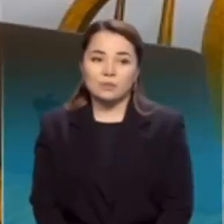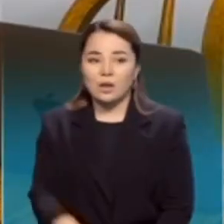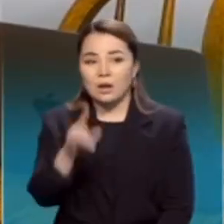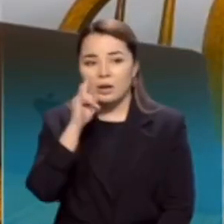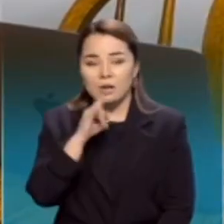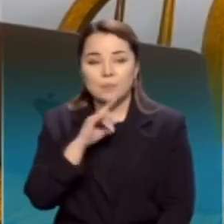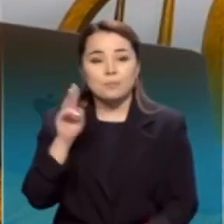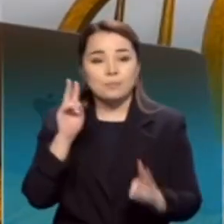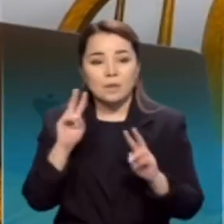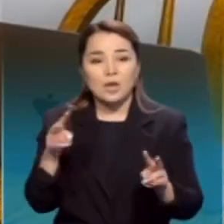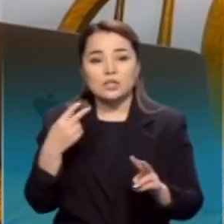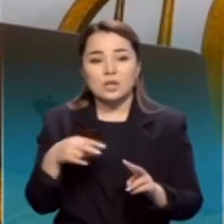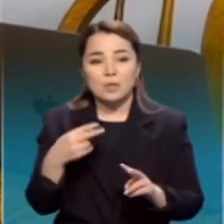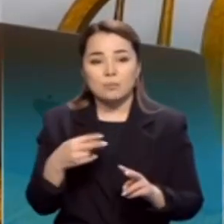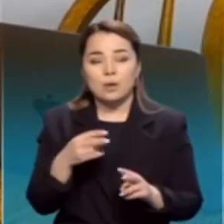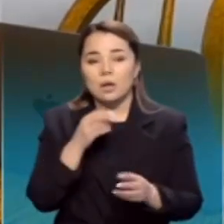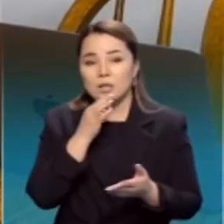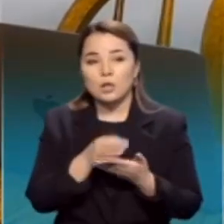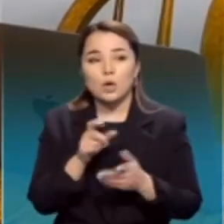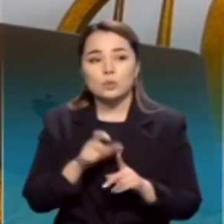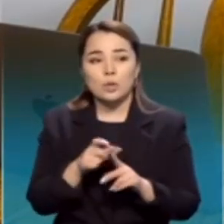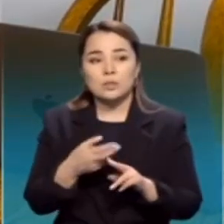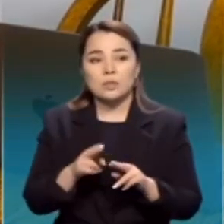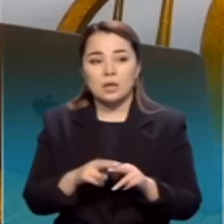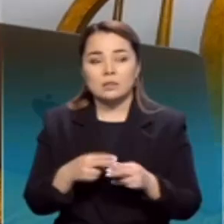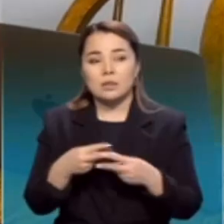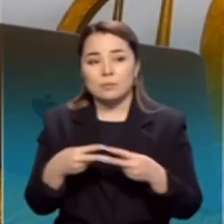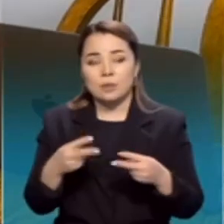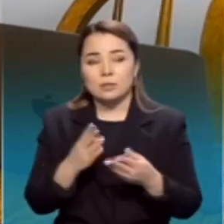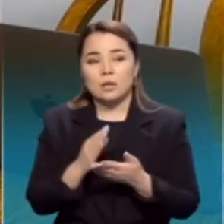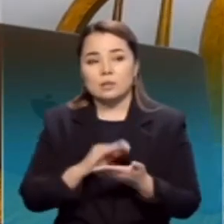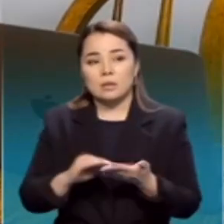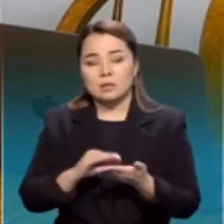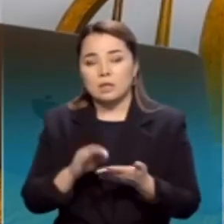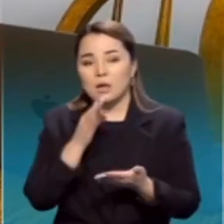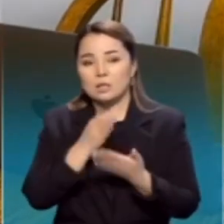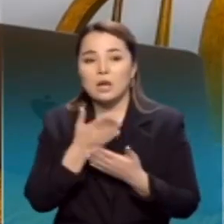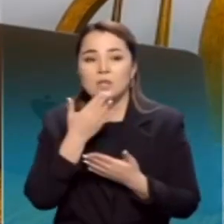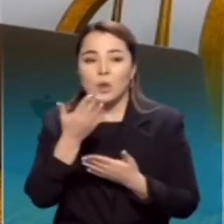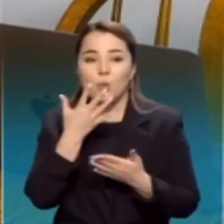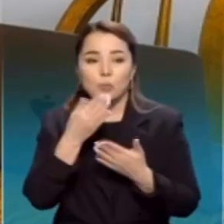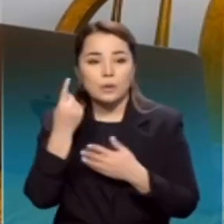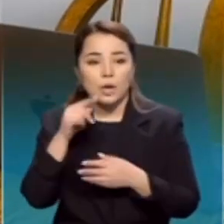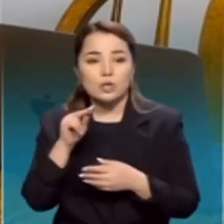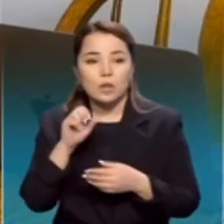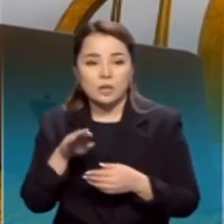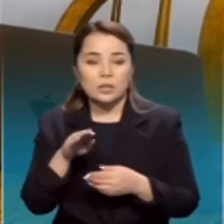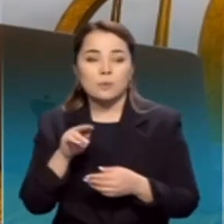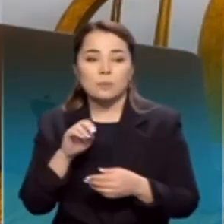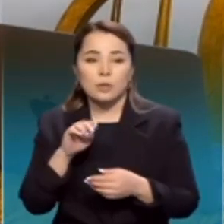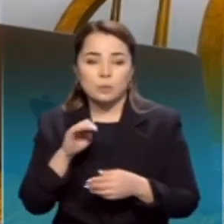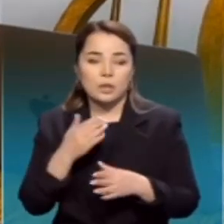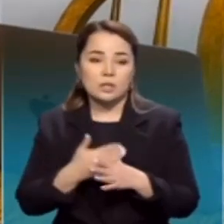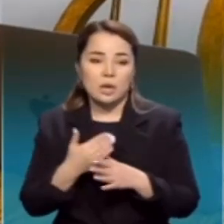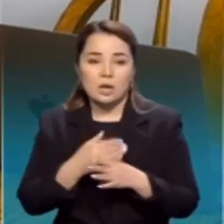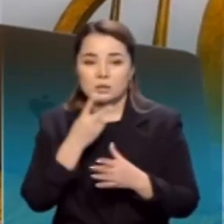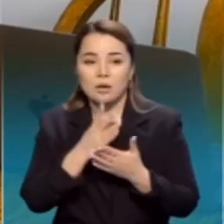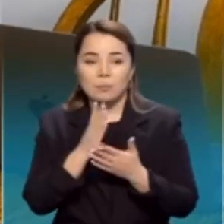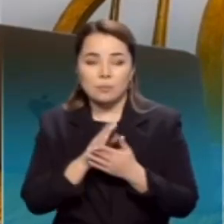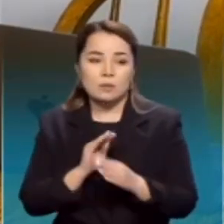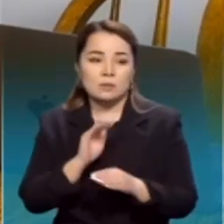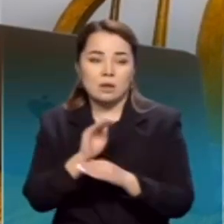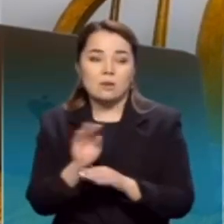Қазақта білмейтіні жердің астында деген сөз бар ғой. Сол теңеуді жасанды интеллектпен жұмыс істейтін осы ChatGPT бағдарламасына қолданса